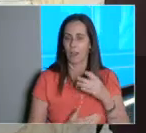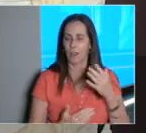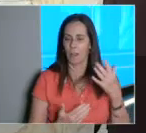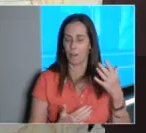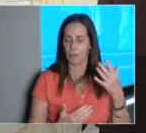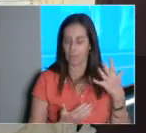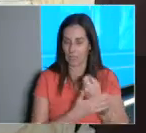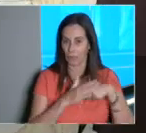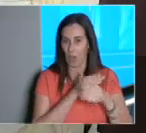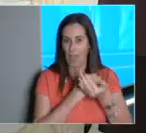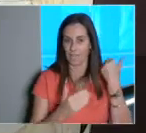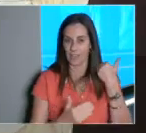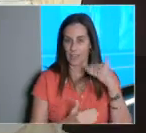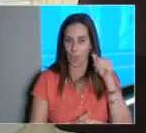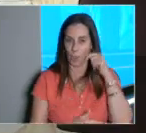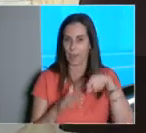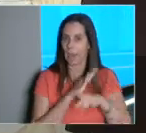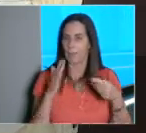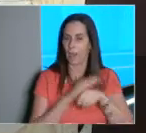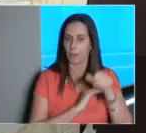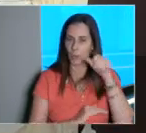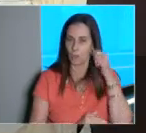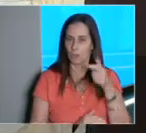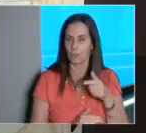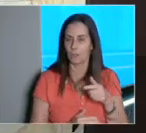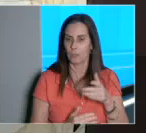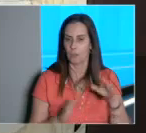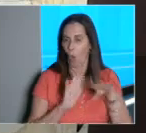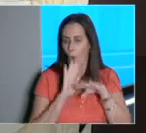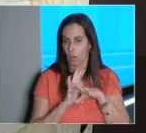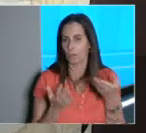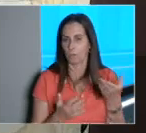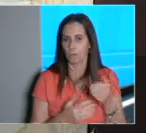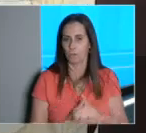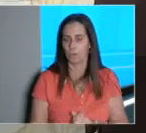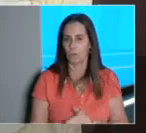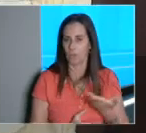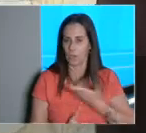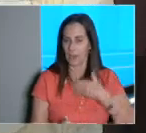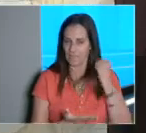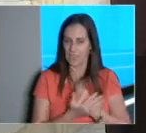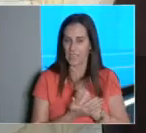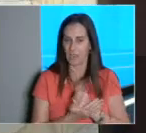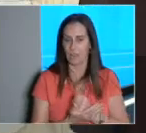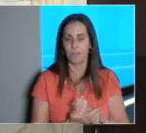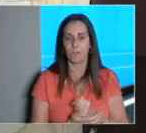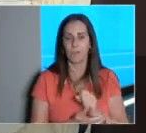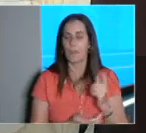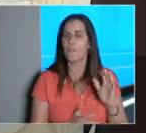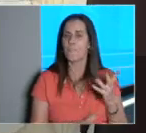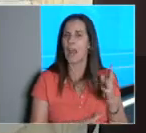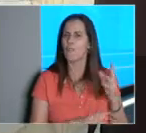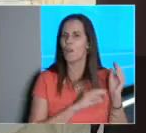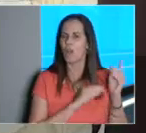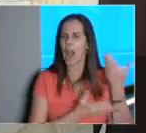שהוא נפל? כן, חודש לפני. איך עשית את זה? באופן חוקי. כן? כן. קיבלת אשרה? כן, קיבלתי אישור. ולאיפה